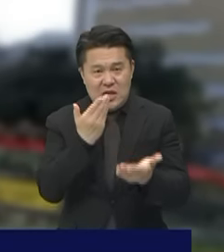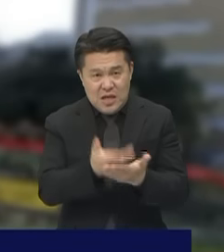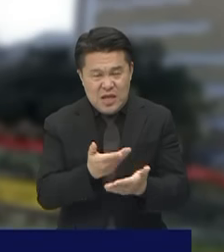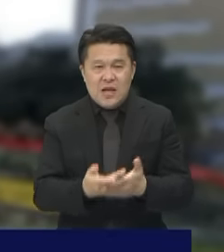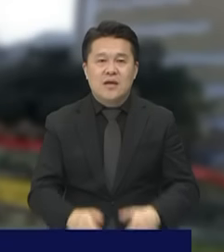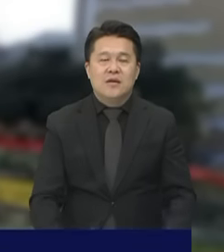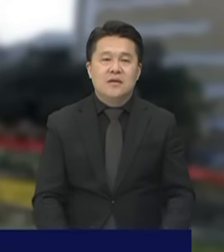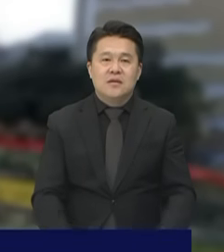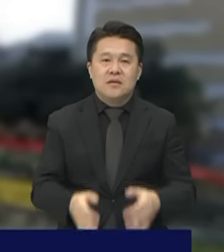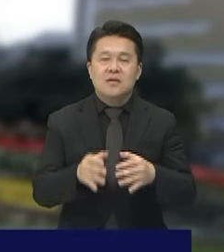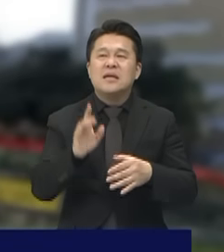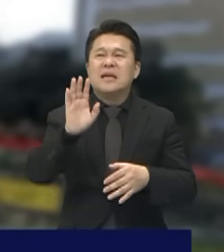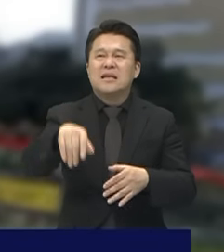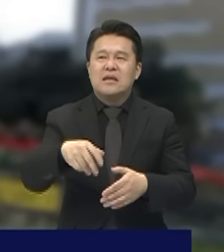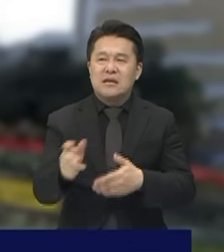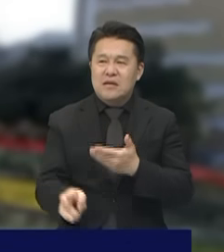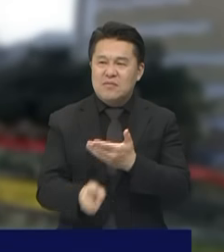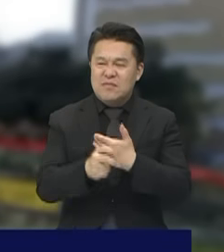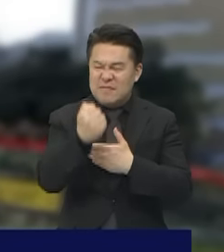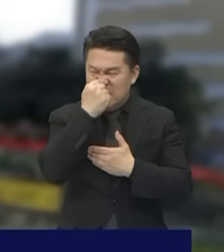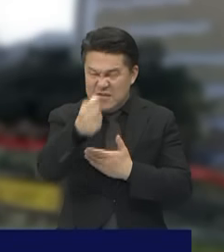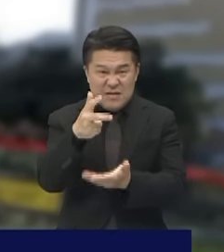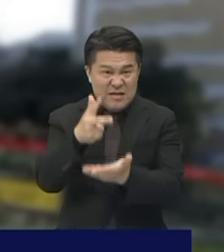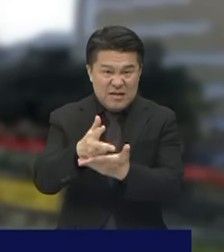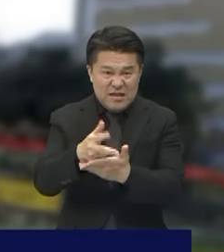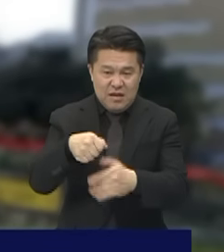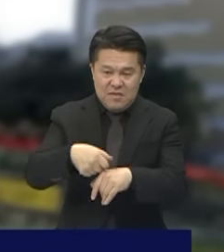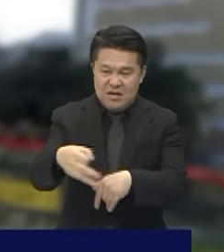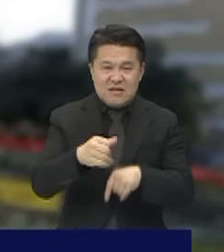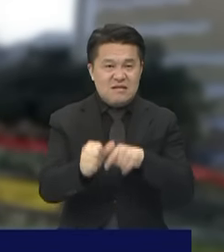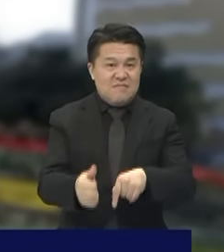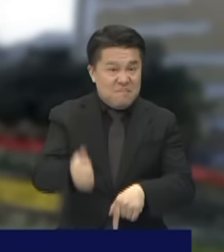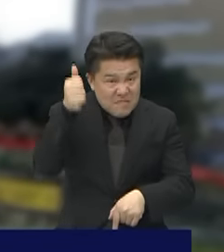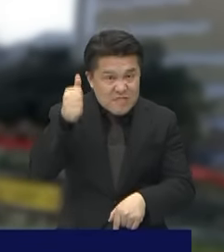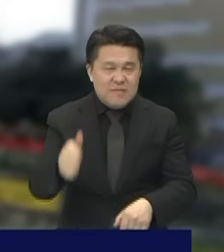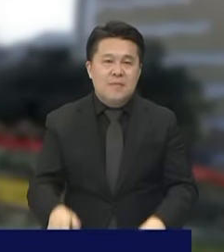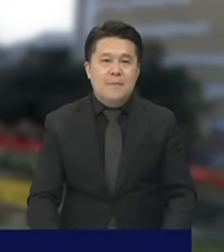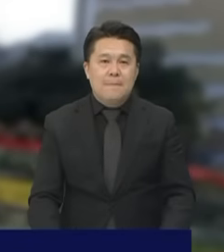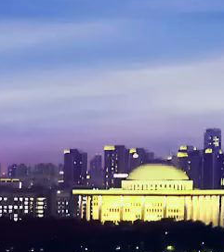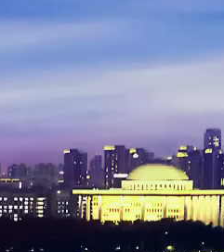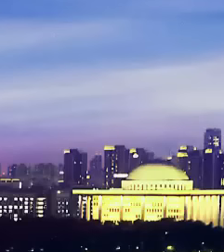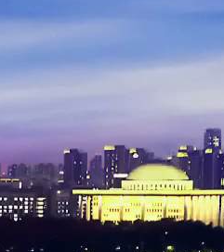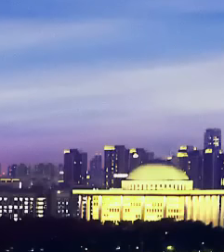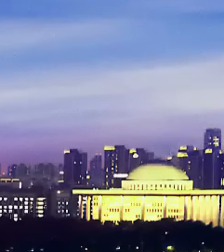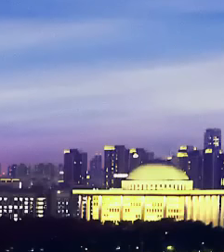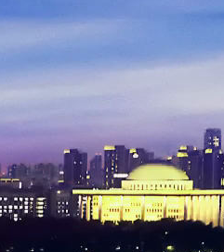역시 금융치료만큼 효과 확실한 것도 없구나 등의 반응을 보였습니다.